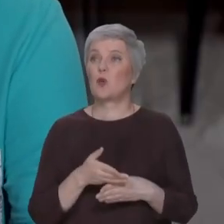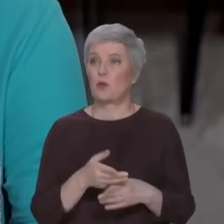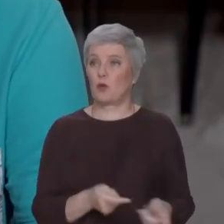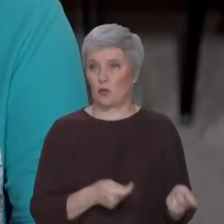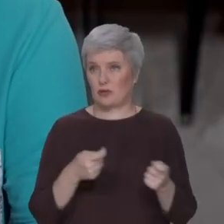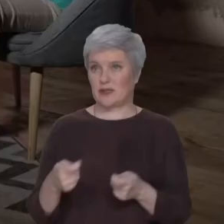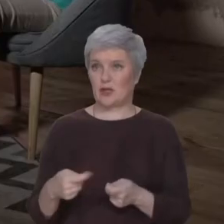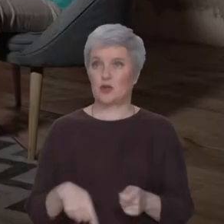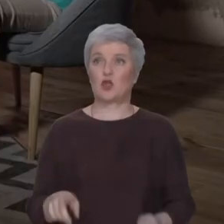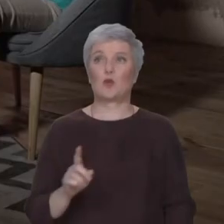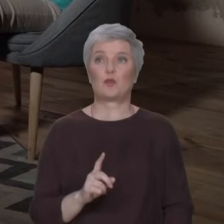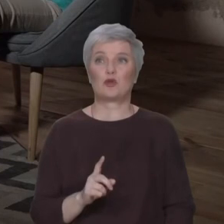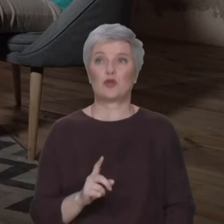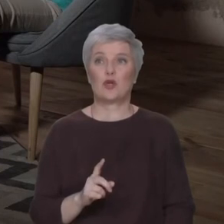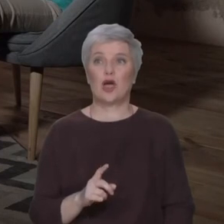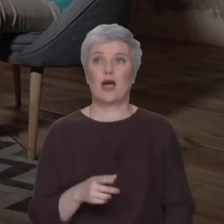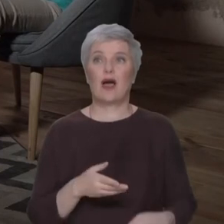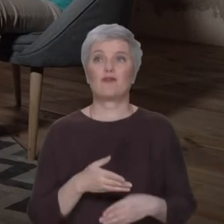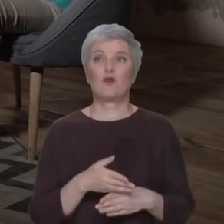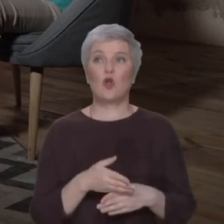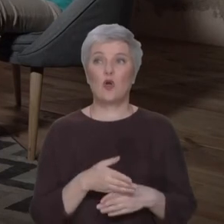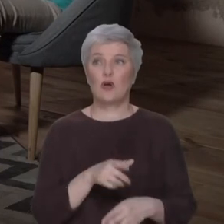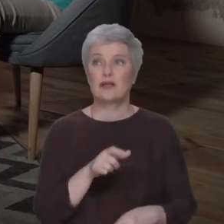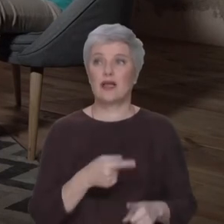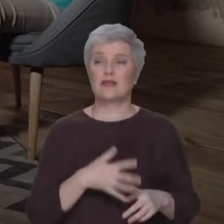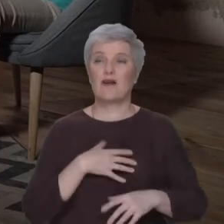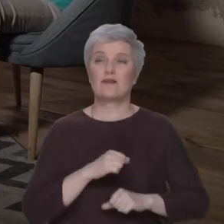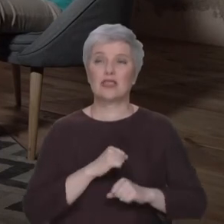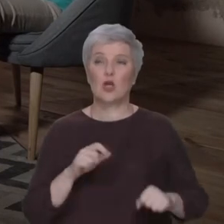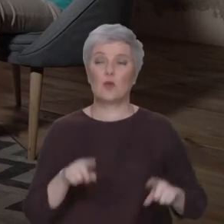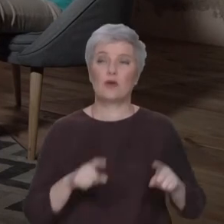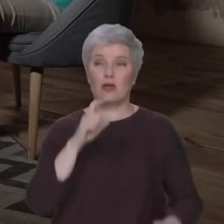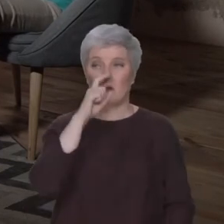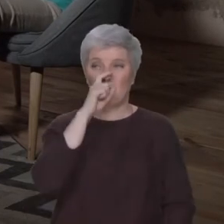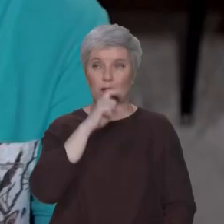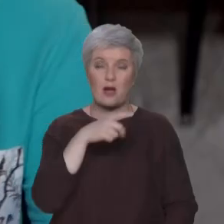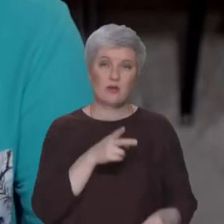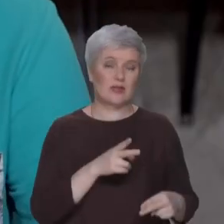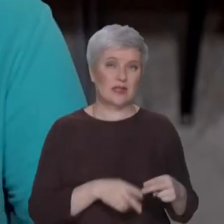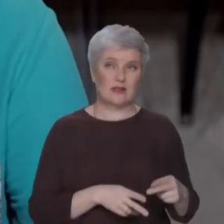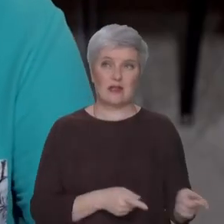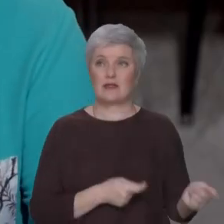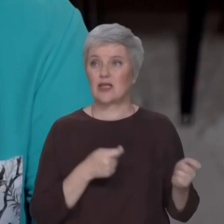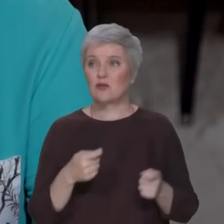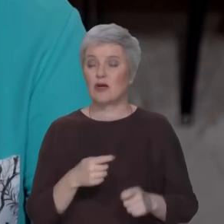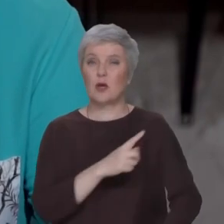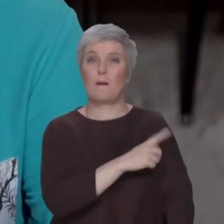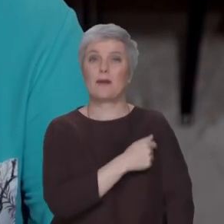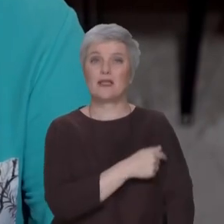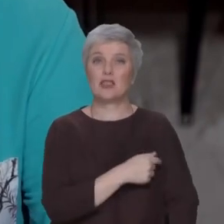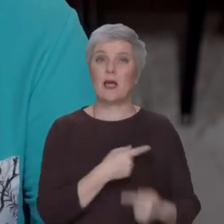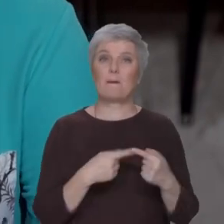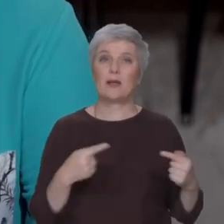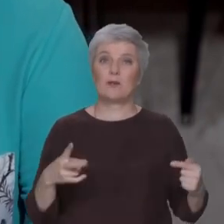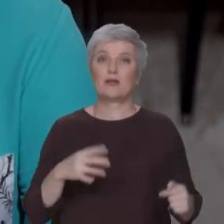доставити, тому що, ну, волонтери – це відчайдухи, дехто з них погано закінчив, доставляючи медичні препарати на